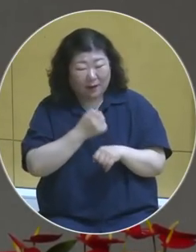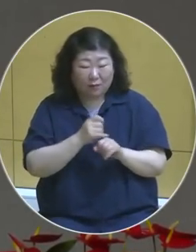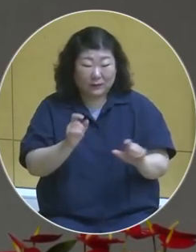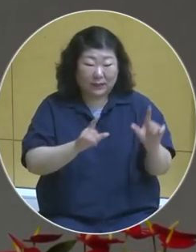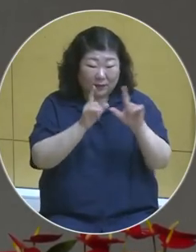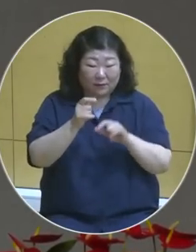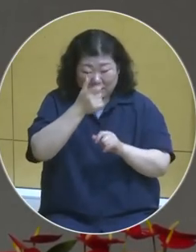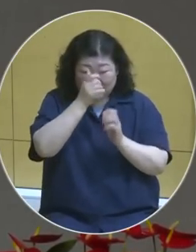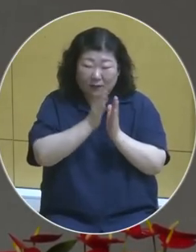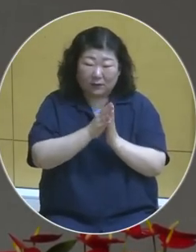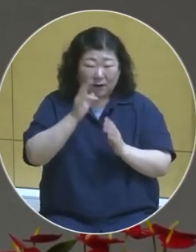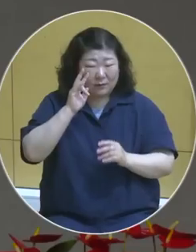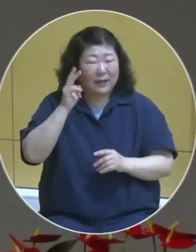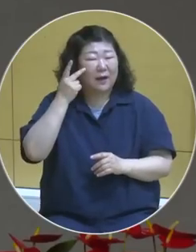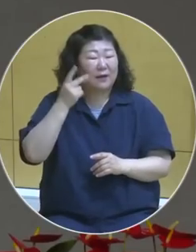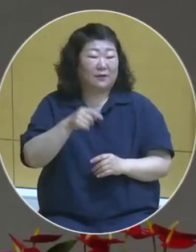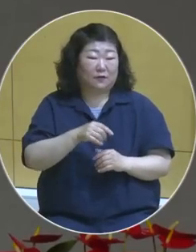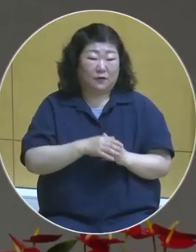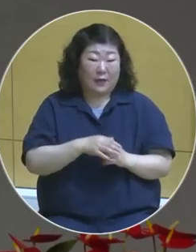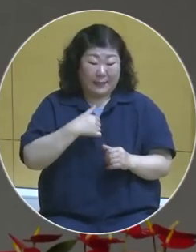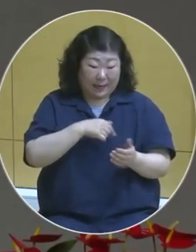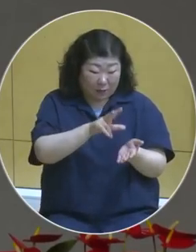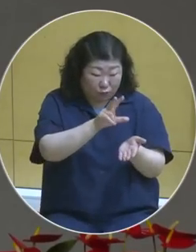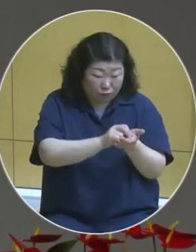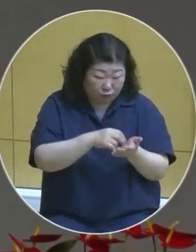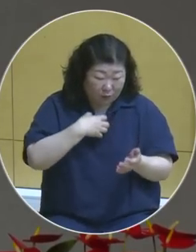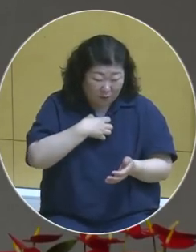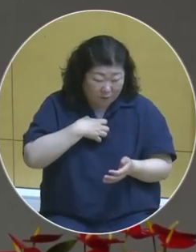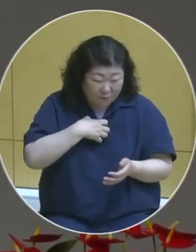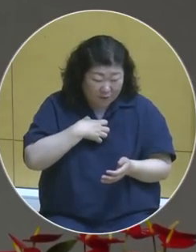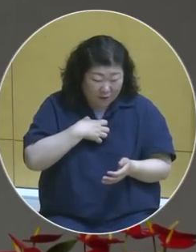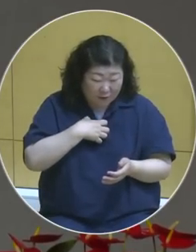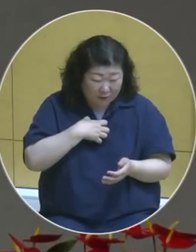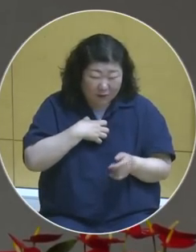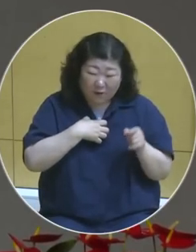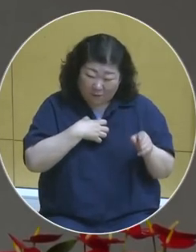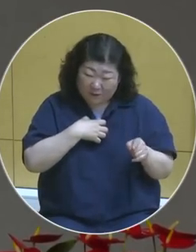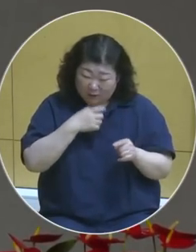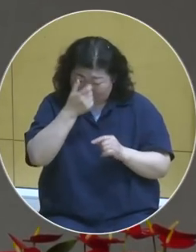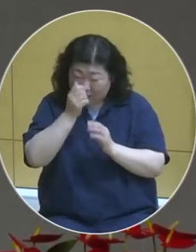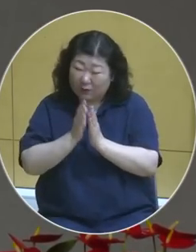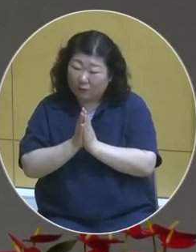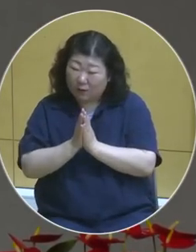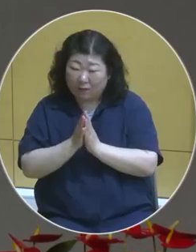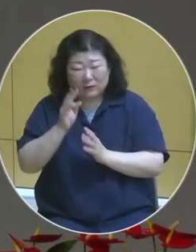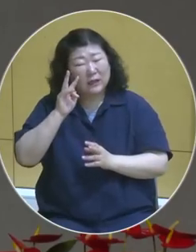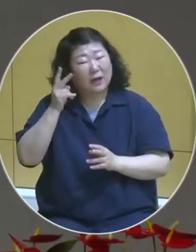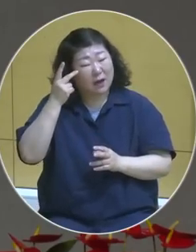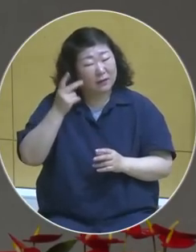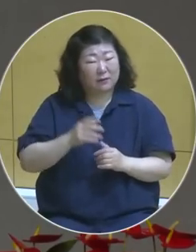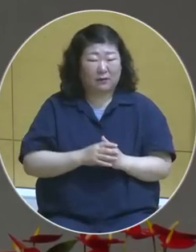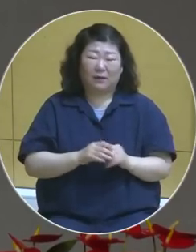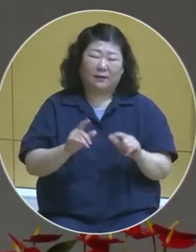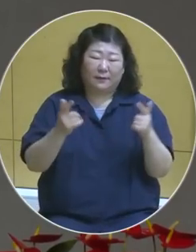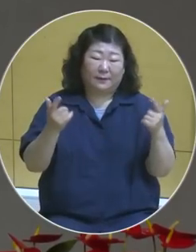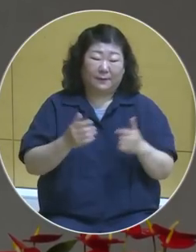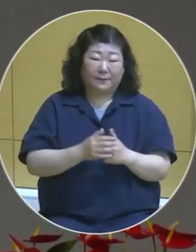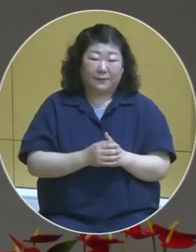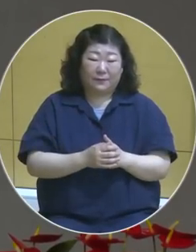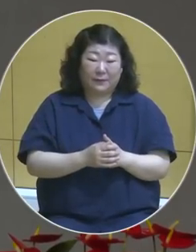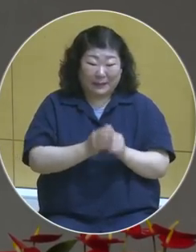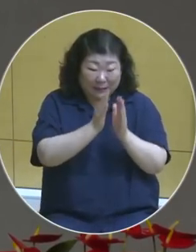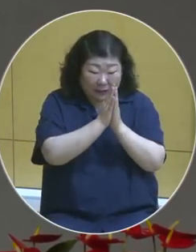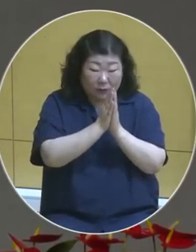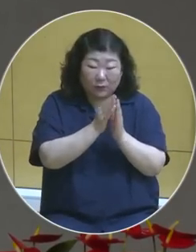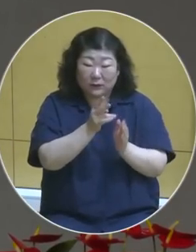때도 있고요, 내가 문제를 걱정하고 염려하고 생각하는 것이 기도라고 생각할 수 있는데 그렇지 않습니다. 기도는 내 생각과